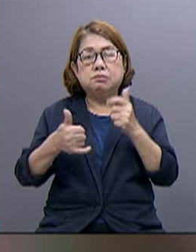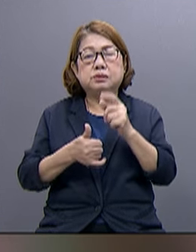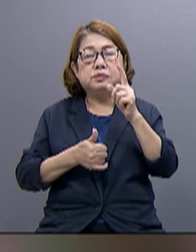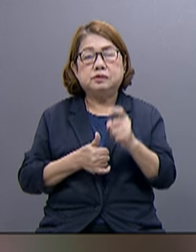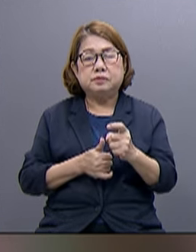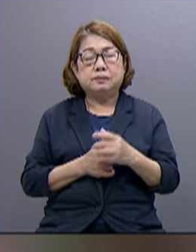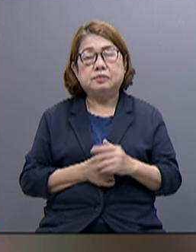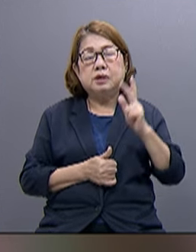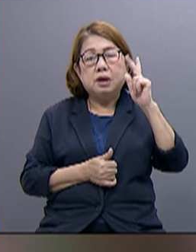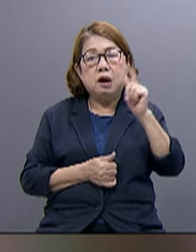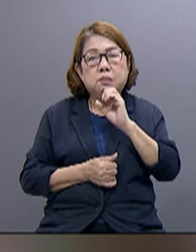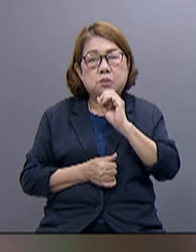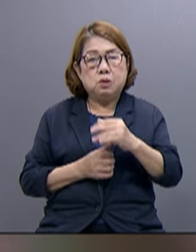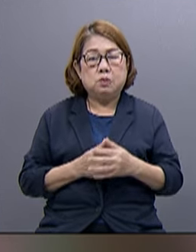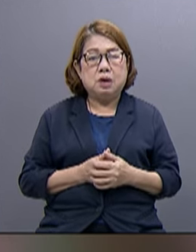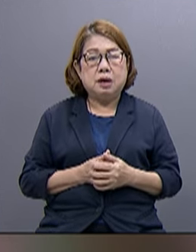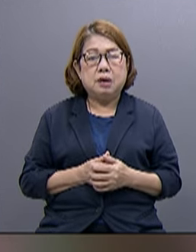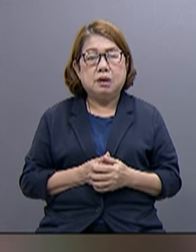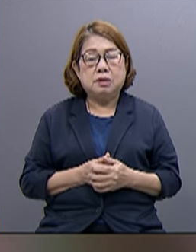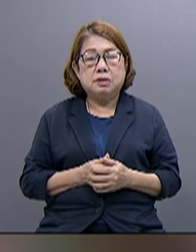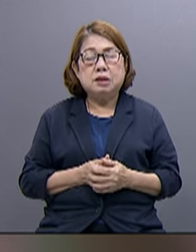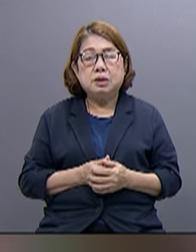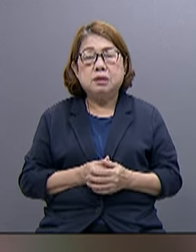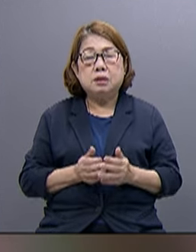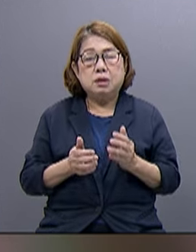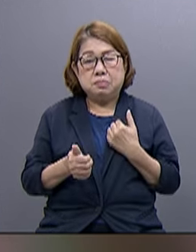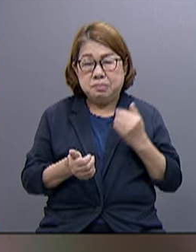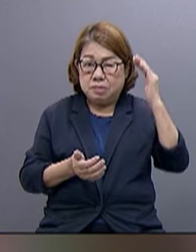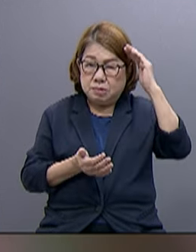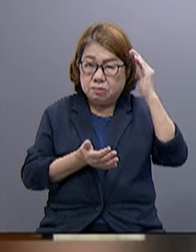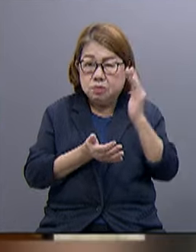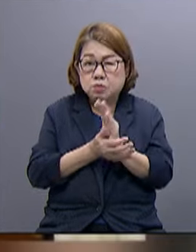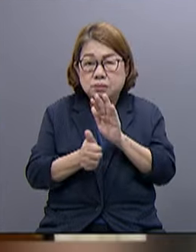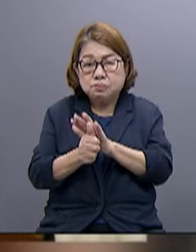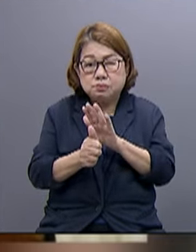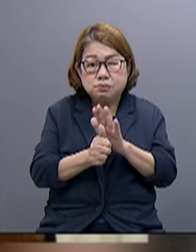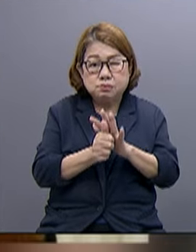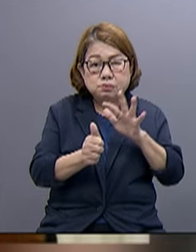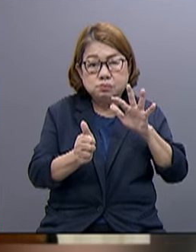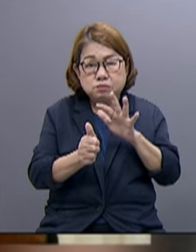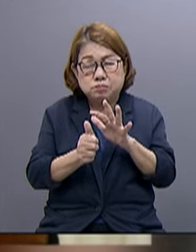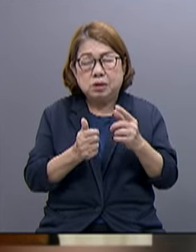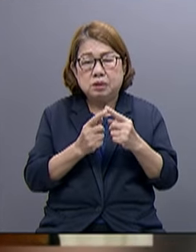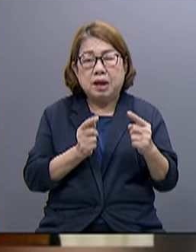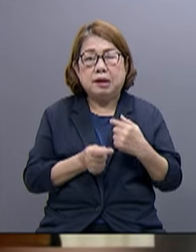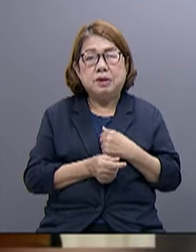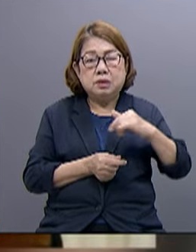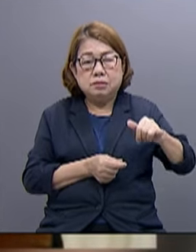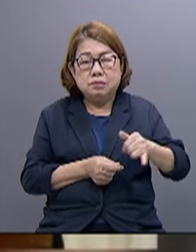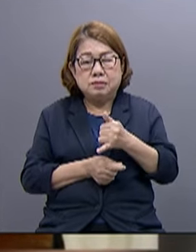รายงานเบื้องต้นระบุว่าฮานิเยและเจ้าหน้าที่อารักขาของอิหร่านถูกโจมตีขณะที่กำลังอยู่ใน